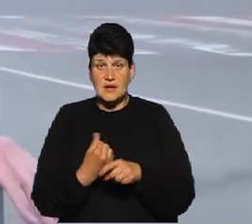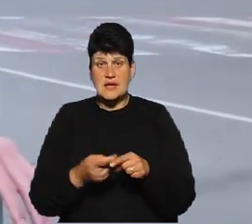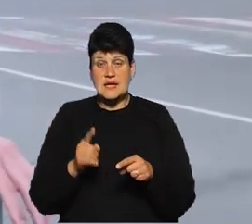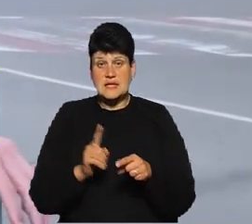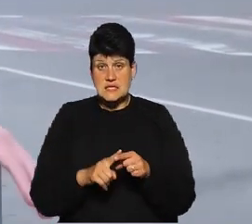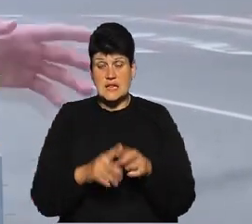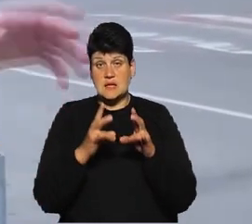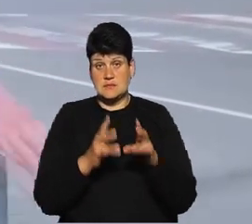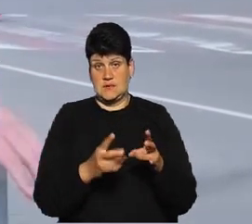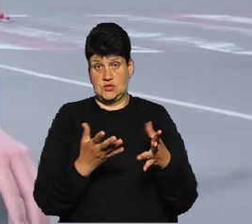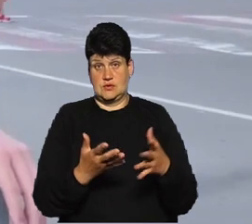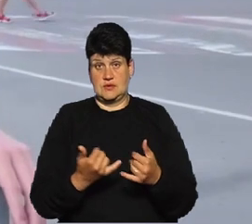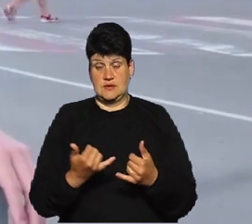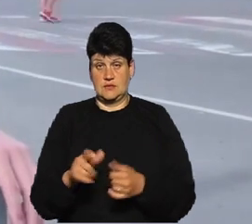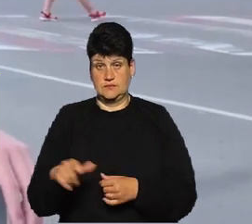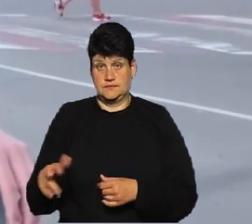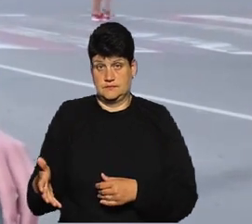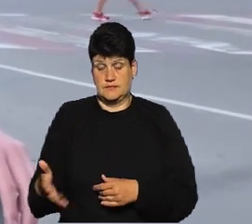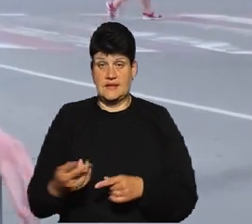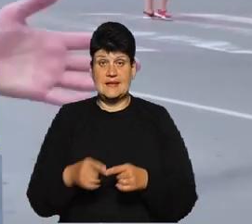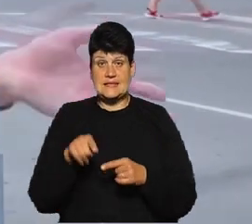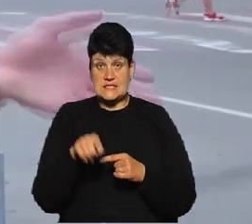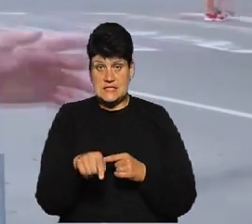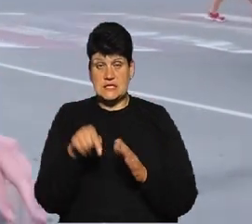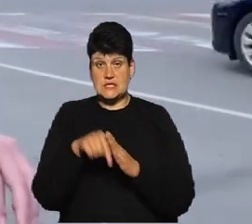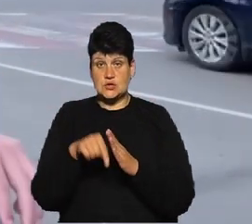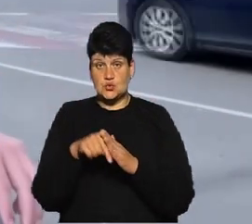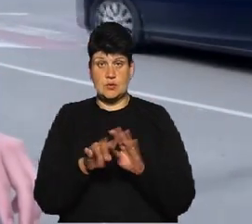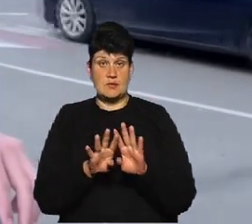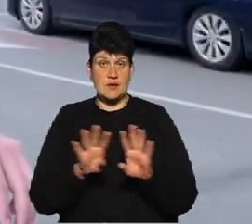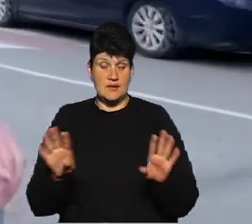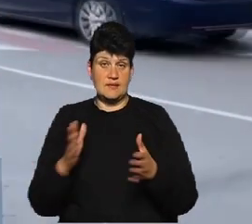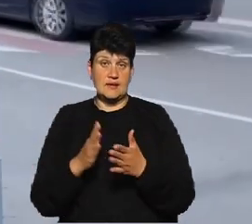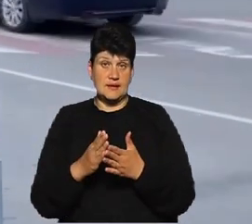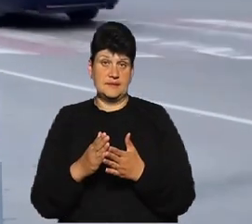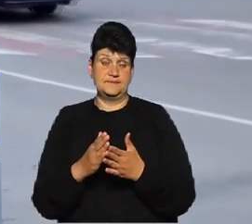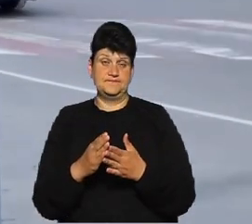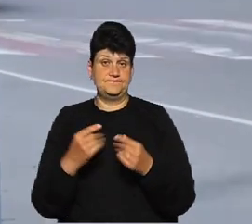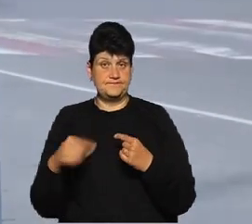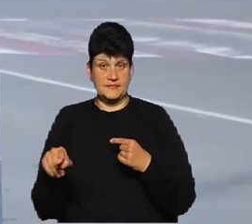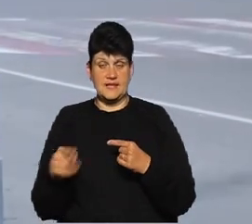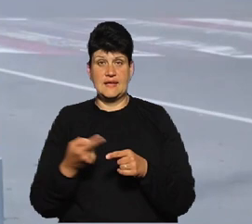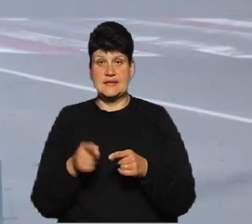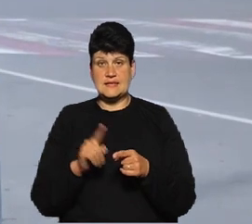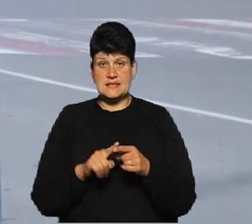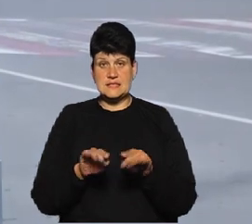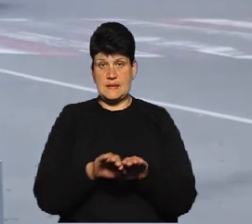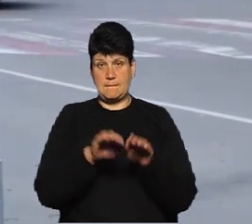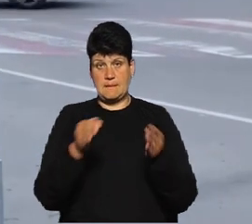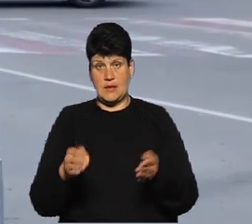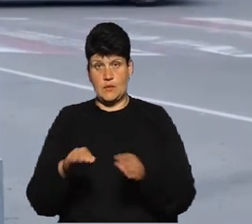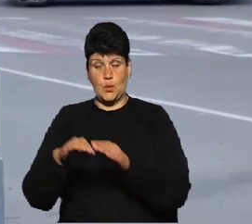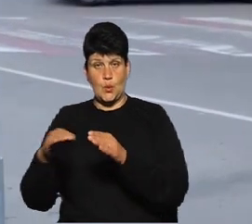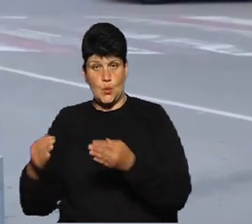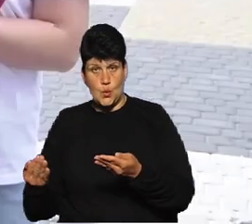небезпечний шрапнель. Я гадаю, що у цього паркана є кращі альтернативи, зокрема, це півкулі, антипаркувальні стовпчики,